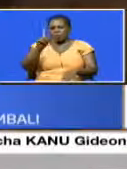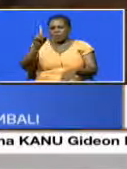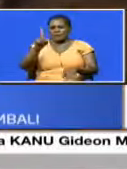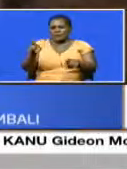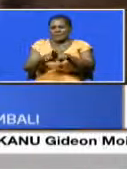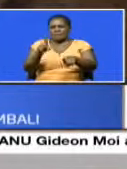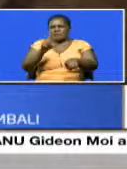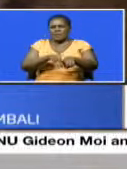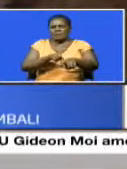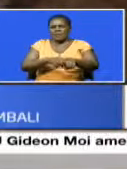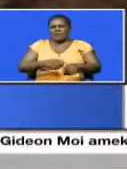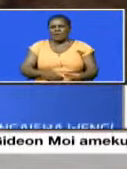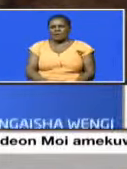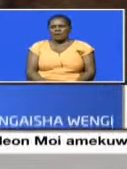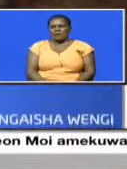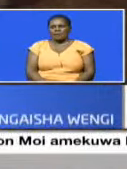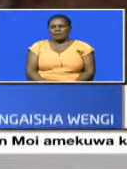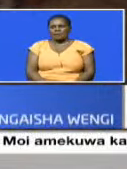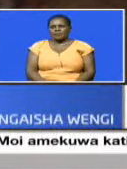mmoja.